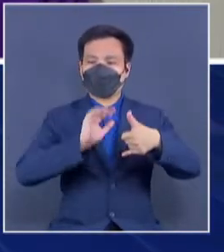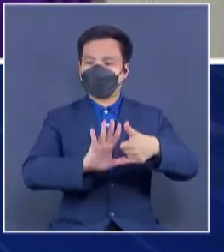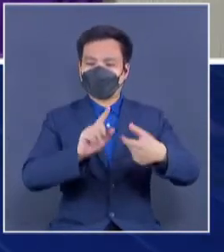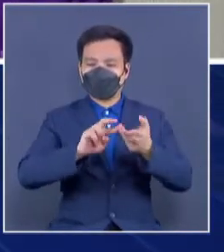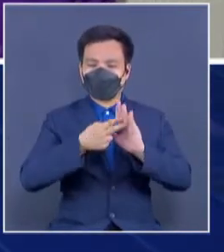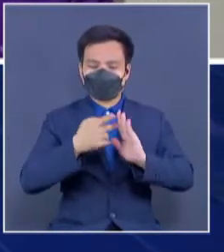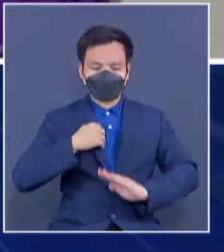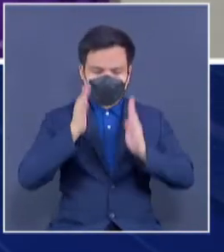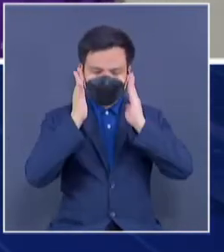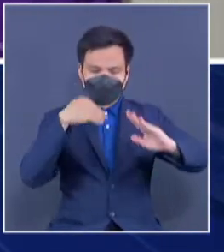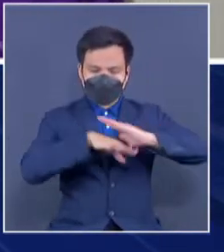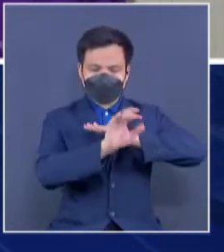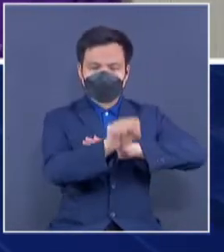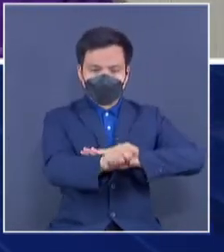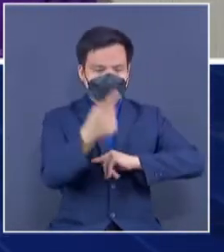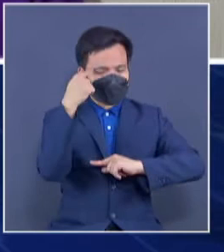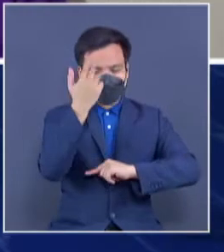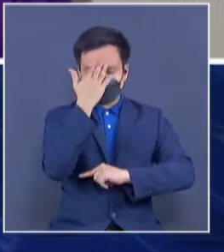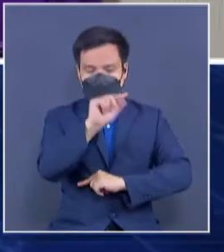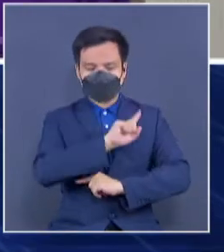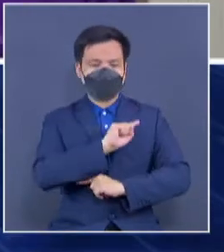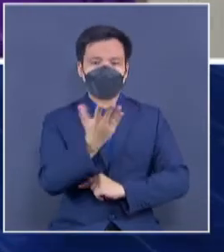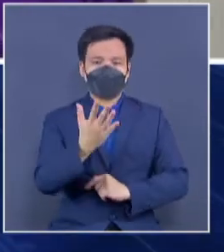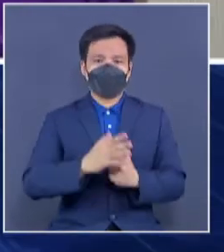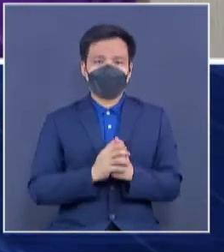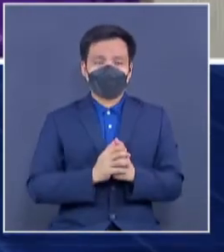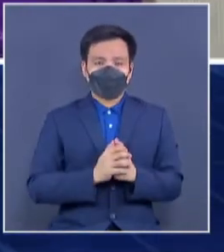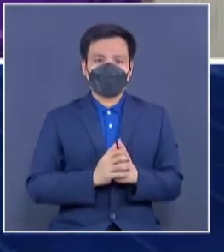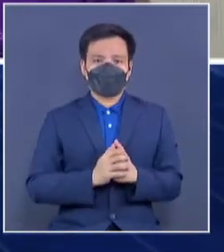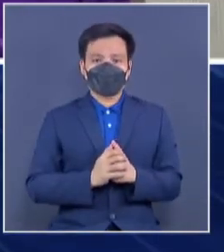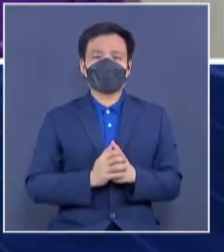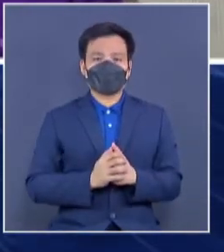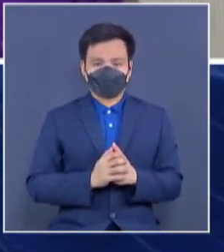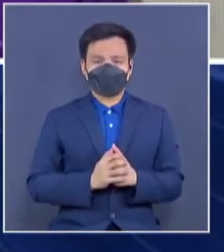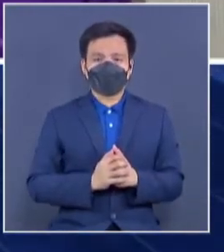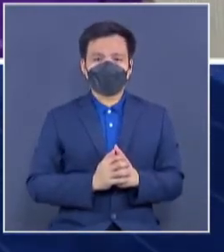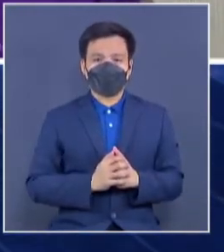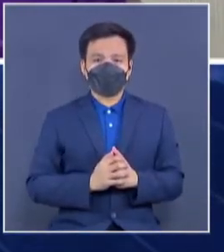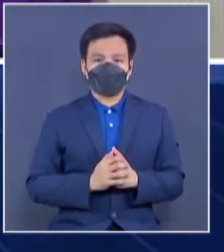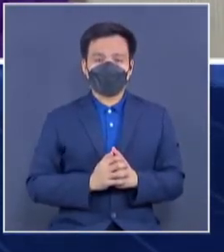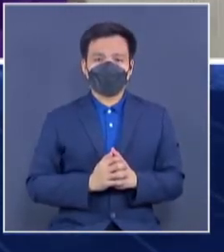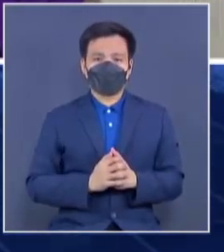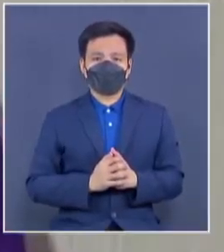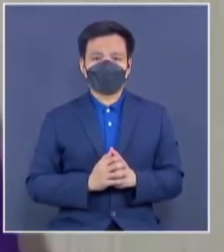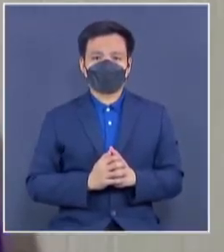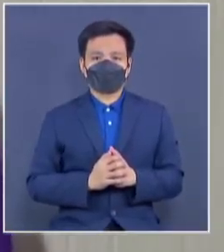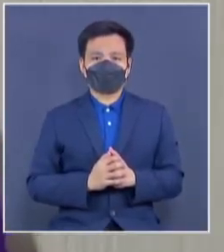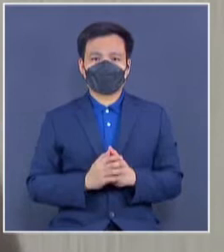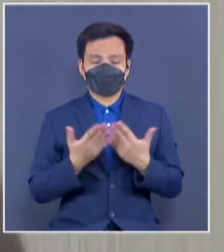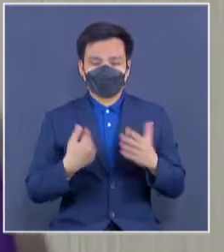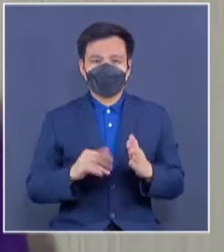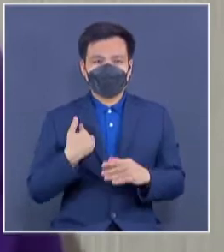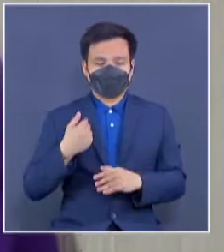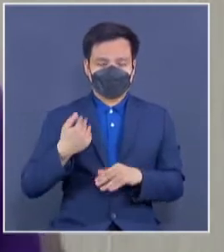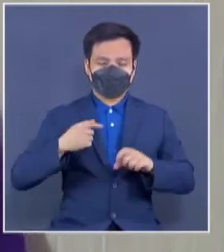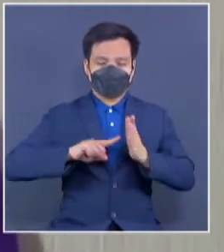มันคือการตั้งใจหลบหนีหรือเปล่าไม่มีความรับผิดชอบมั้ยพร้อมยืนยันนะครับบอกว่าจะไม่ยอมความเด็ดขาดก็มี